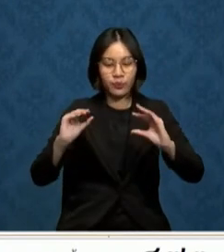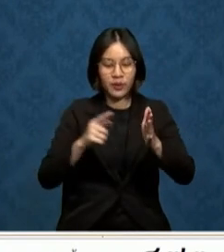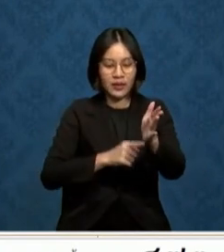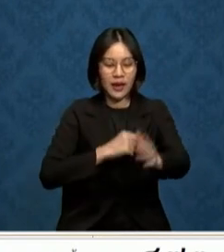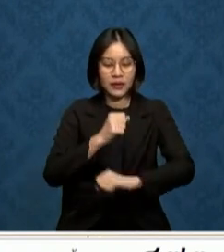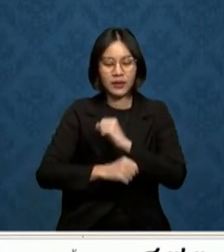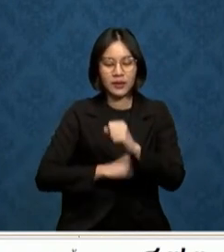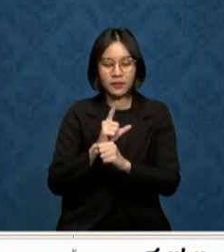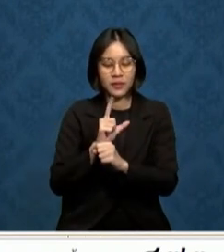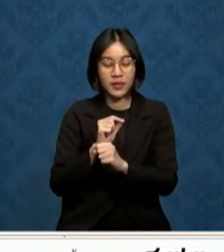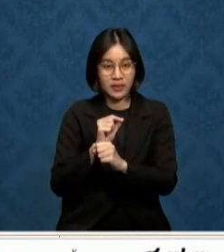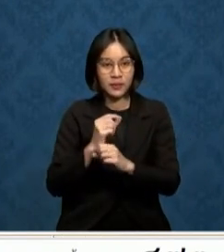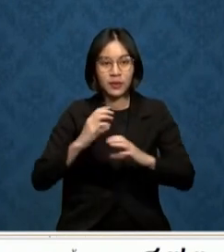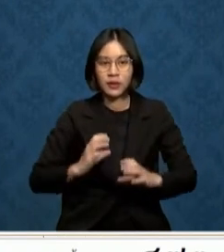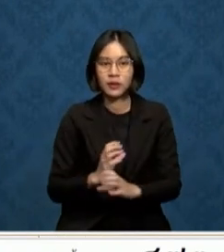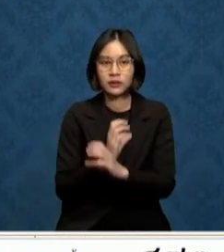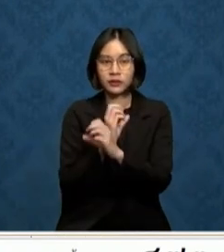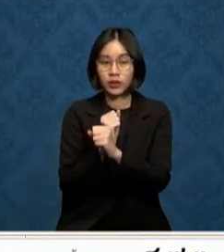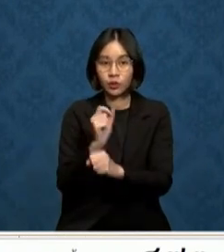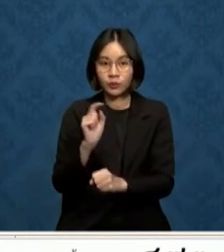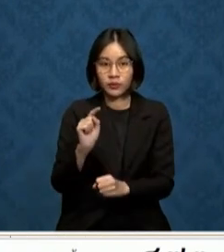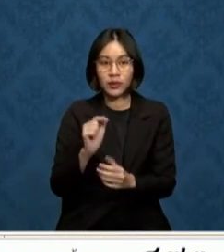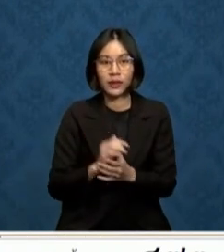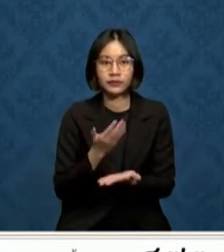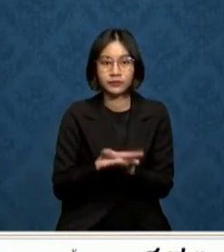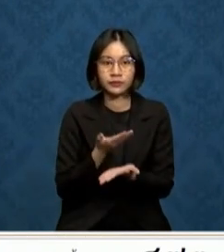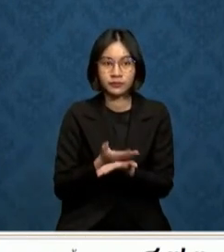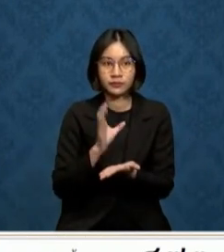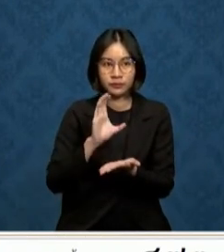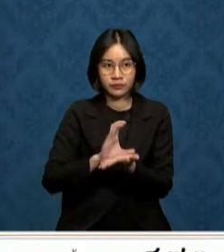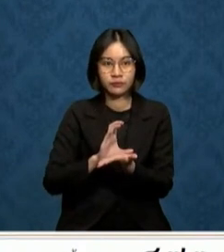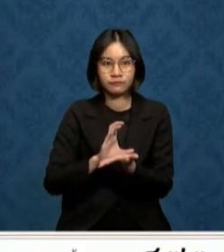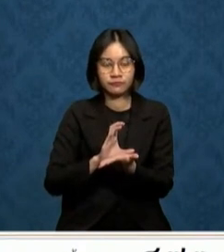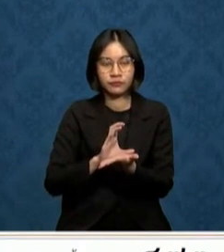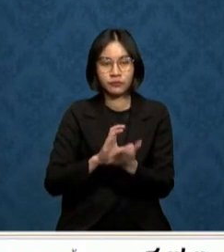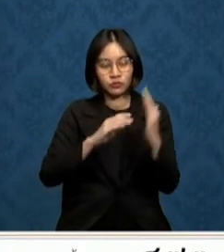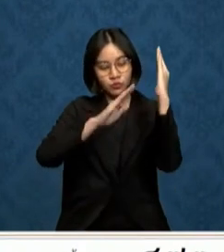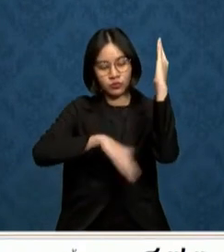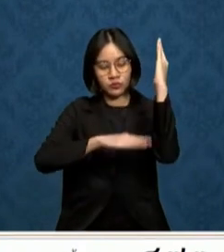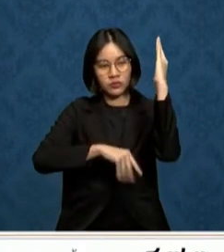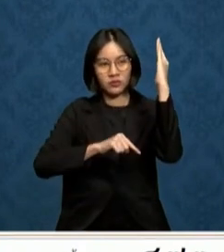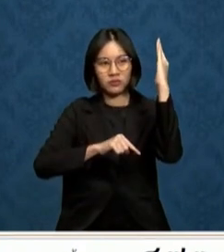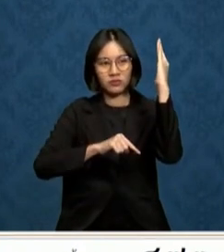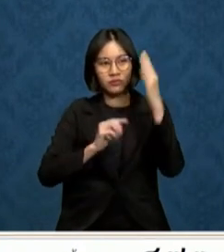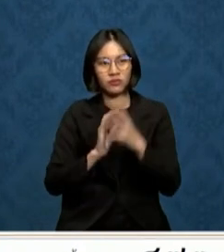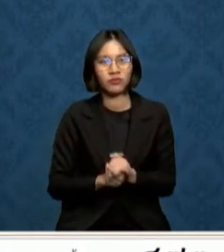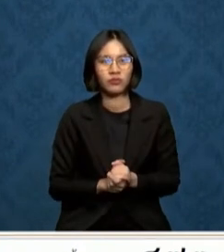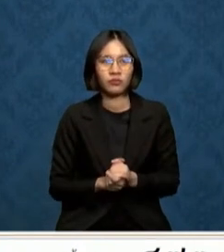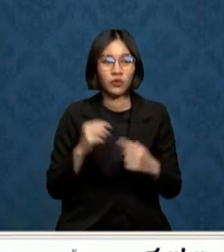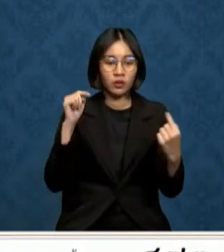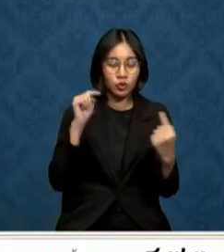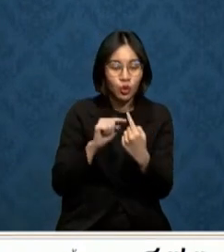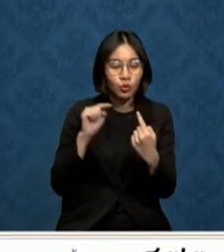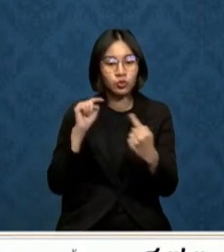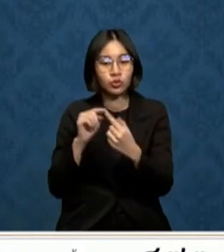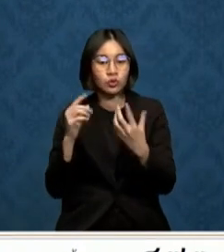ราก็คงพอจะสรุปได้ว่าจำนวนงบประมาณที่เทลงไปนะครับมันตอบคำถามตอบโจทย์ใน